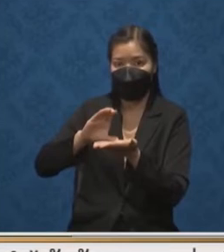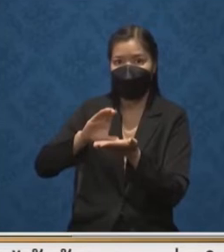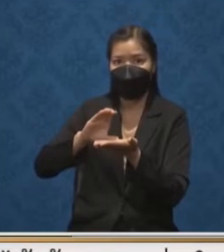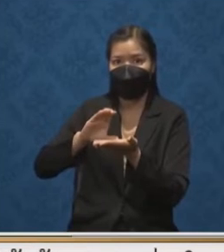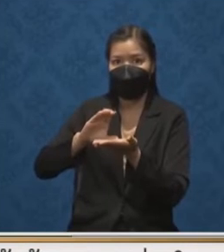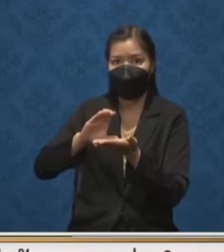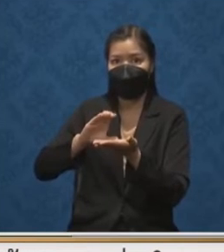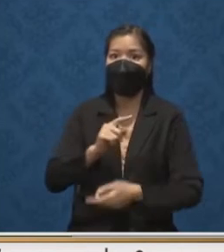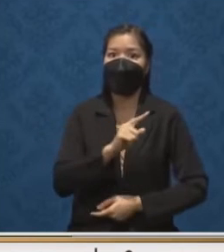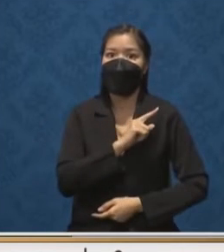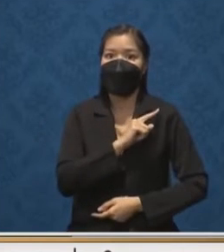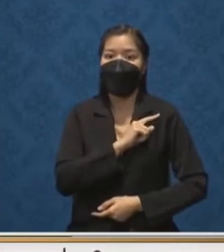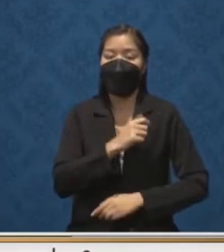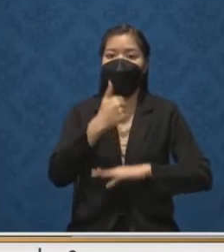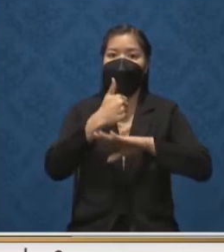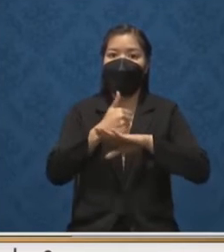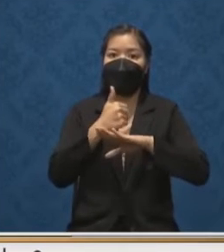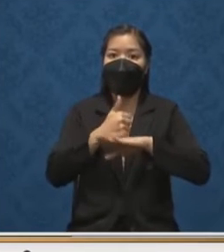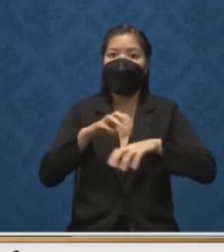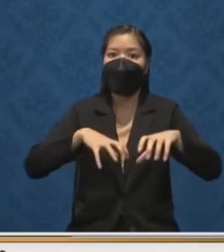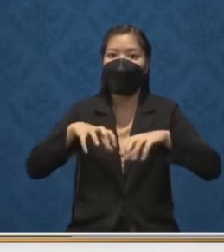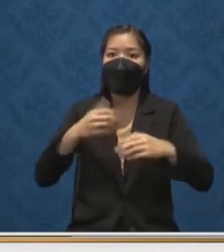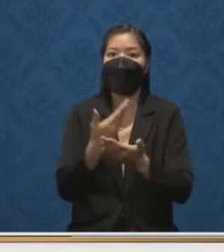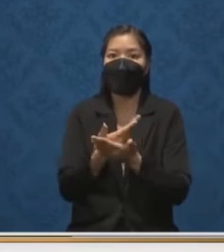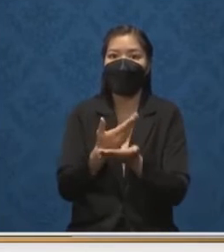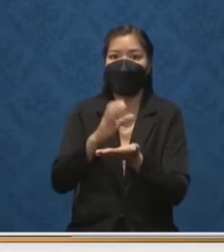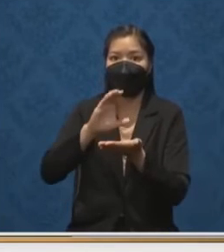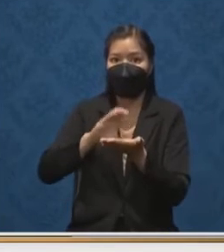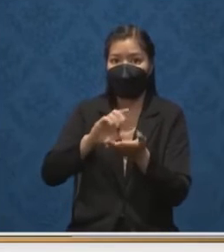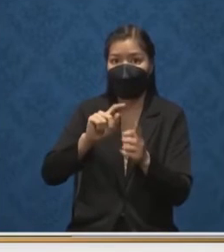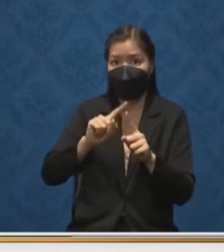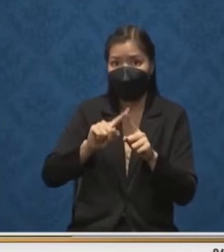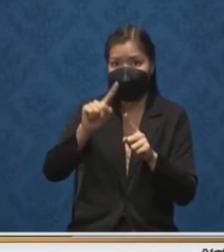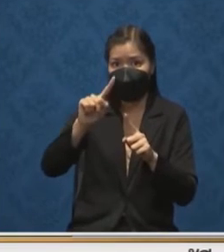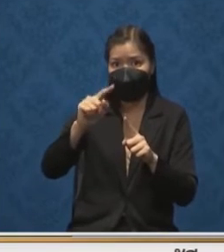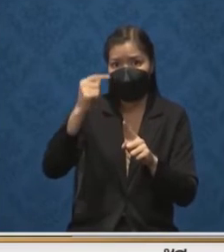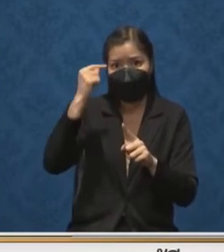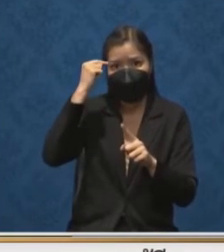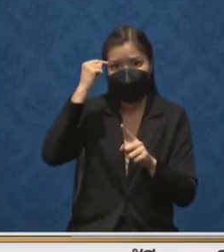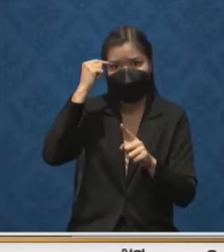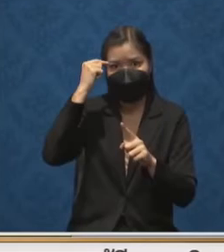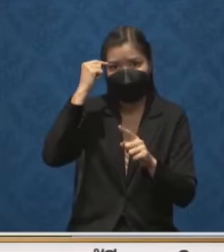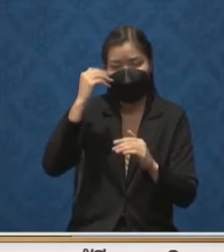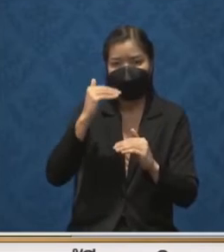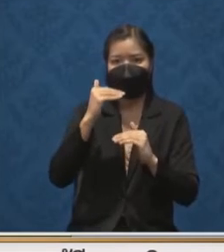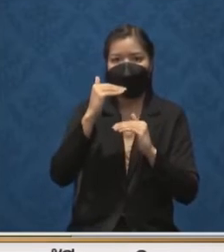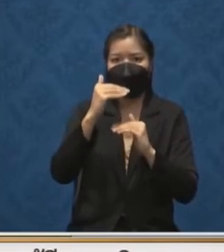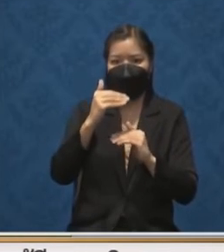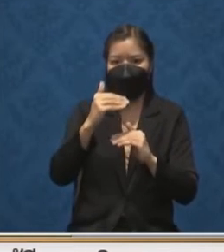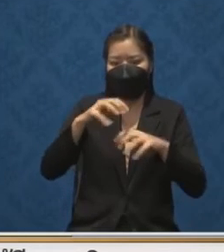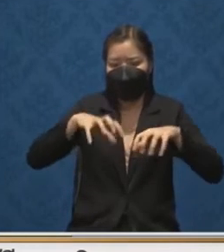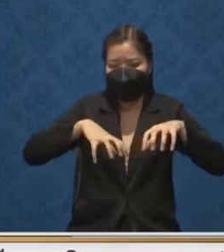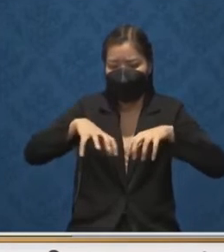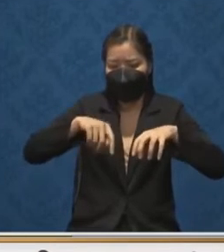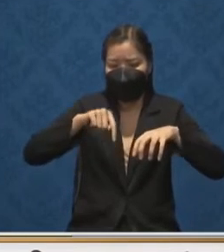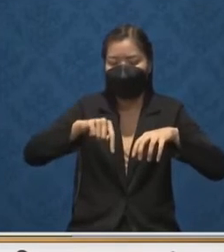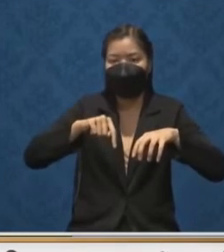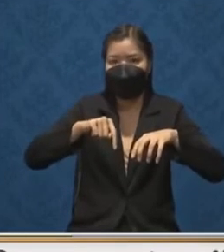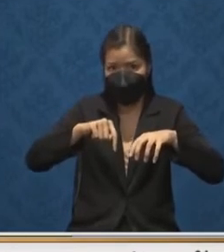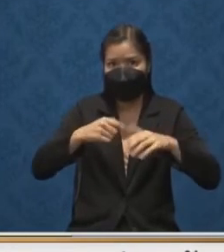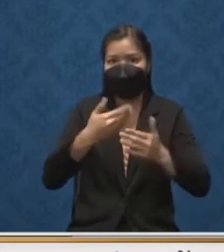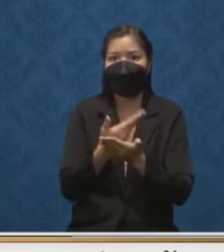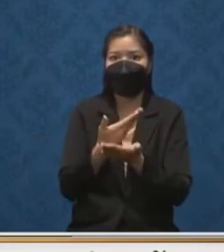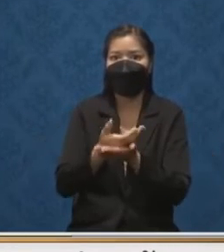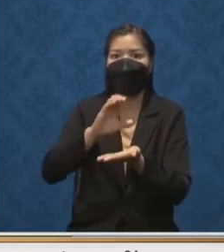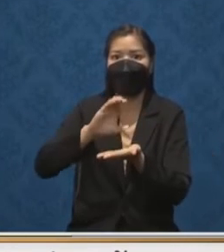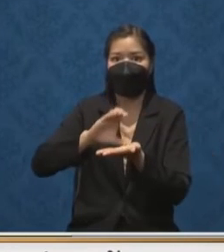ของผู้อำนวยการสำนักงบประมาณเนี่ยข้อที่1เลยครับกำหนดยุทธศาสตร์การจัดสรรงบประมาณนะครับผมจึงอยากจะขอให้ท่านเนี่ย